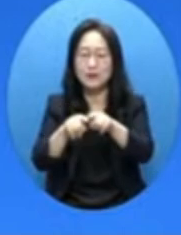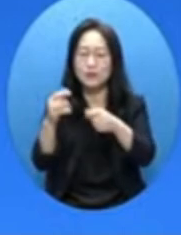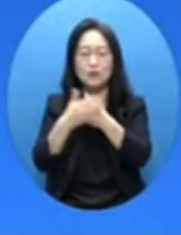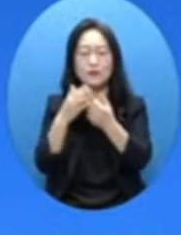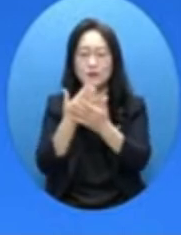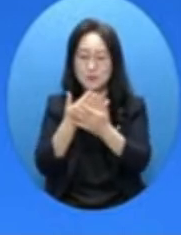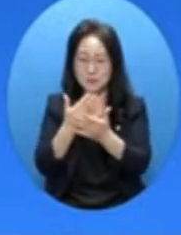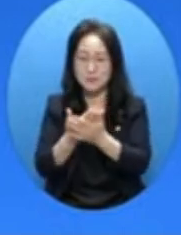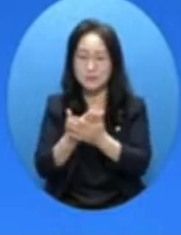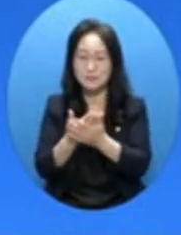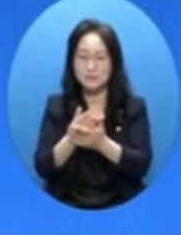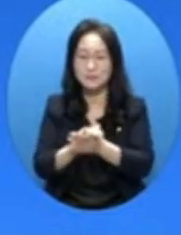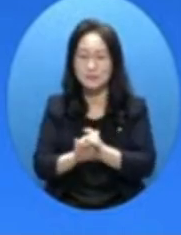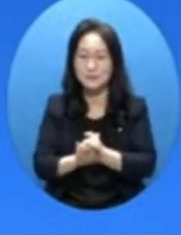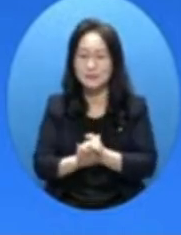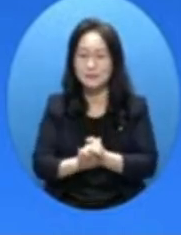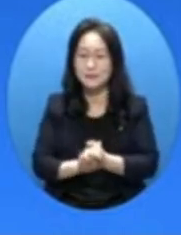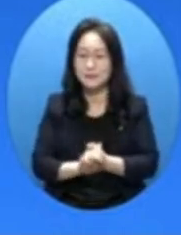주시옵소서.